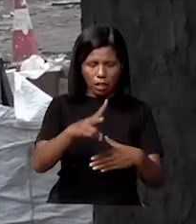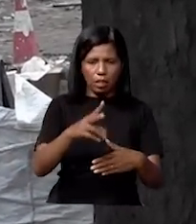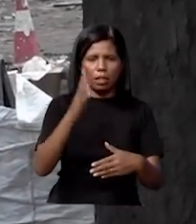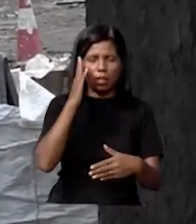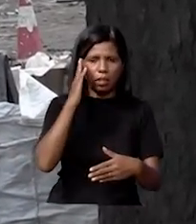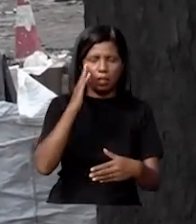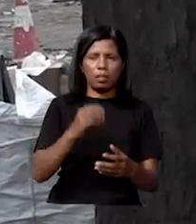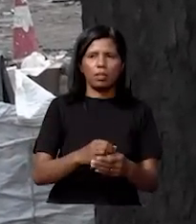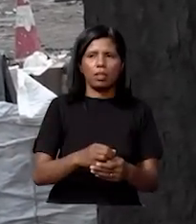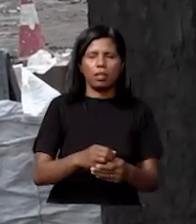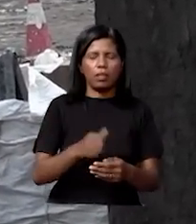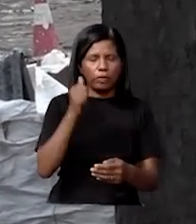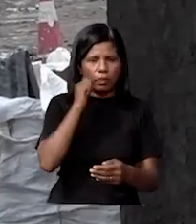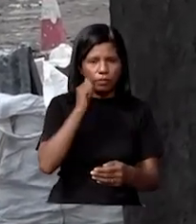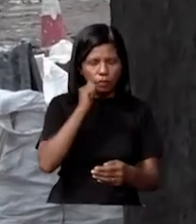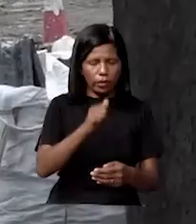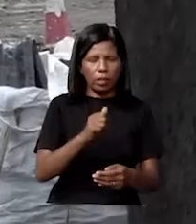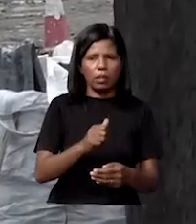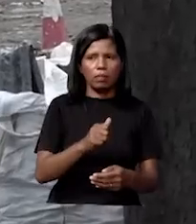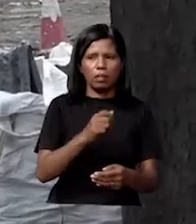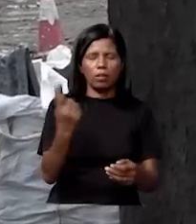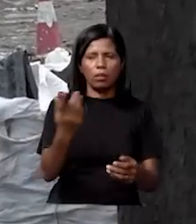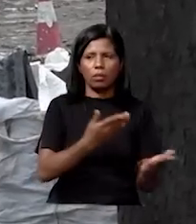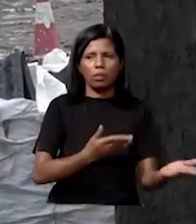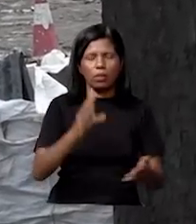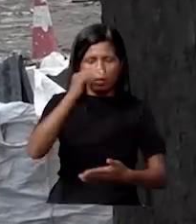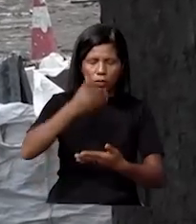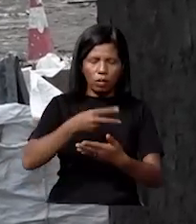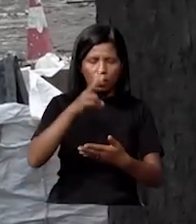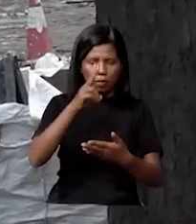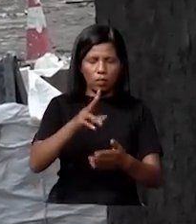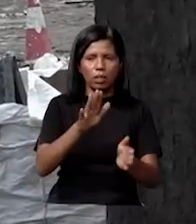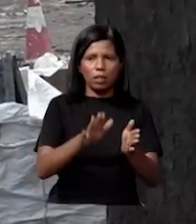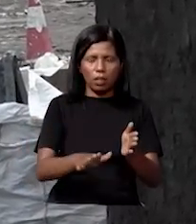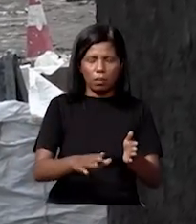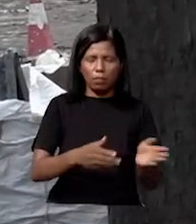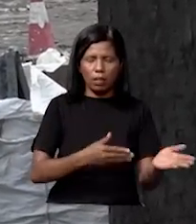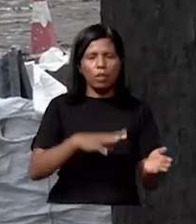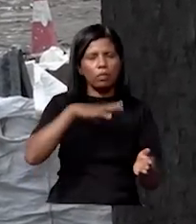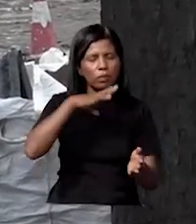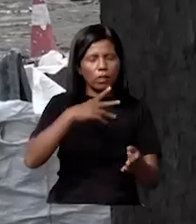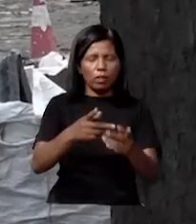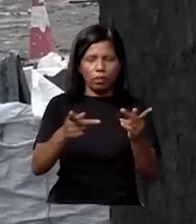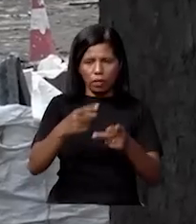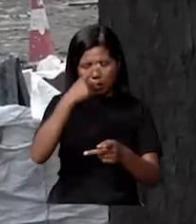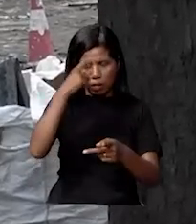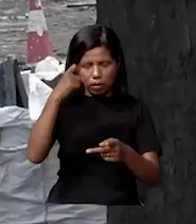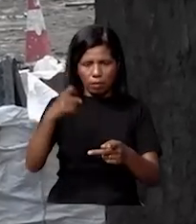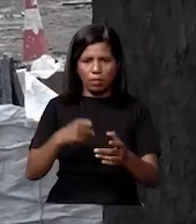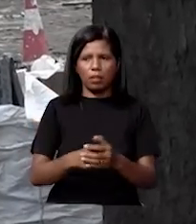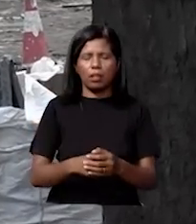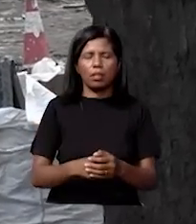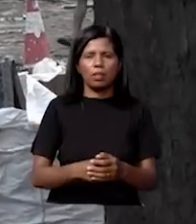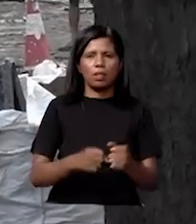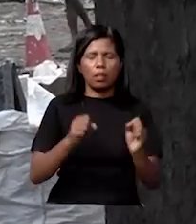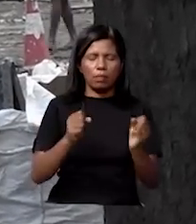katak e não falo com rogaia sempre lori ne wang na rua nebe siki ik bai lixo fatin tambe e não falo com ne durante